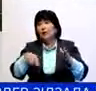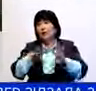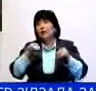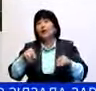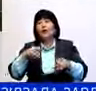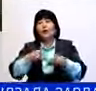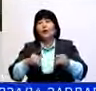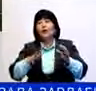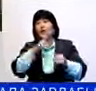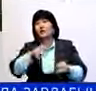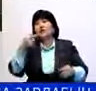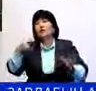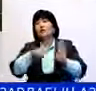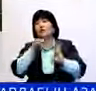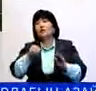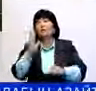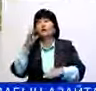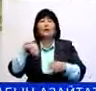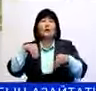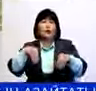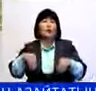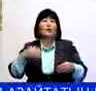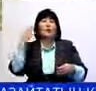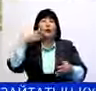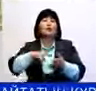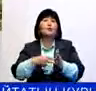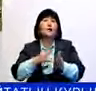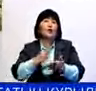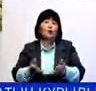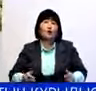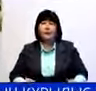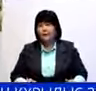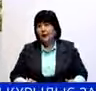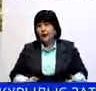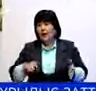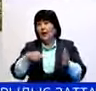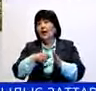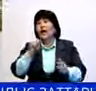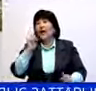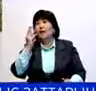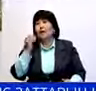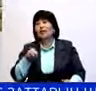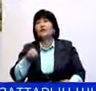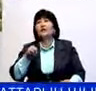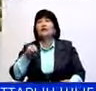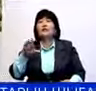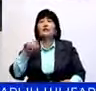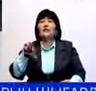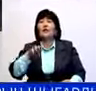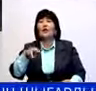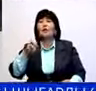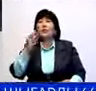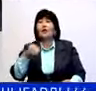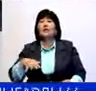көктем мезгілінде 27 000 түп тал егу жоспарланып отыр. Қаламызда Ақмешіт Сырдария орталық